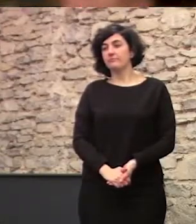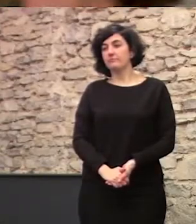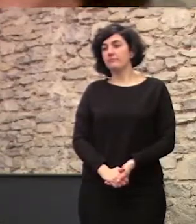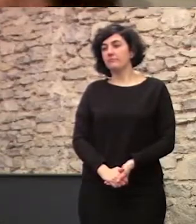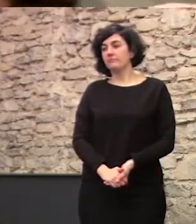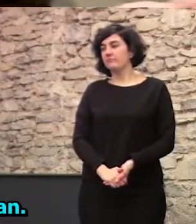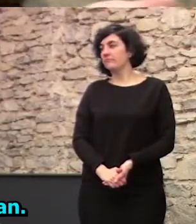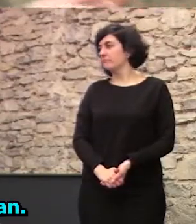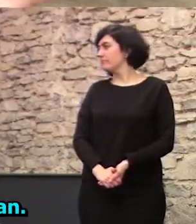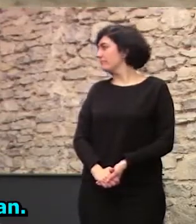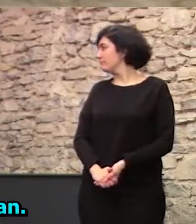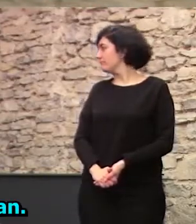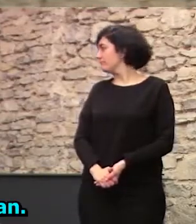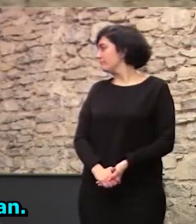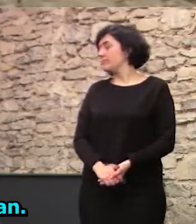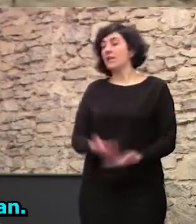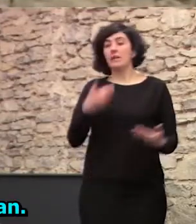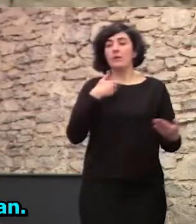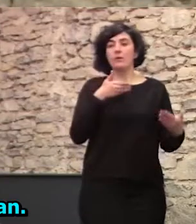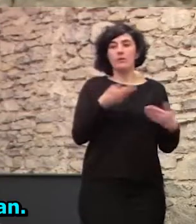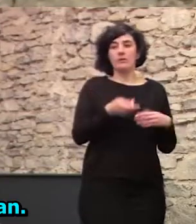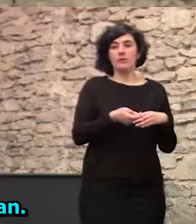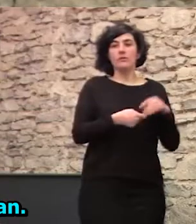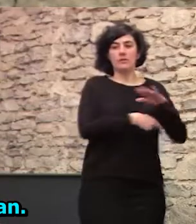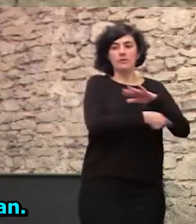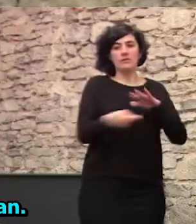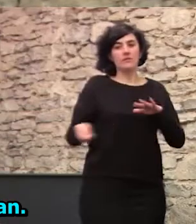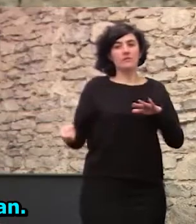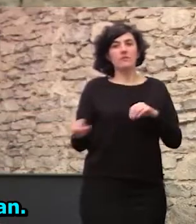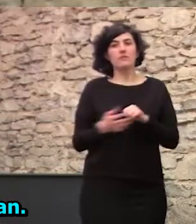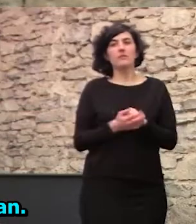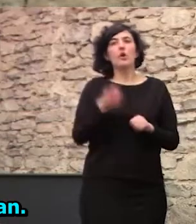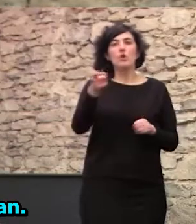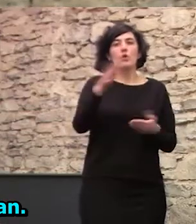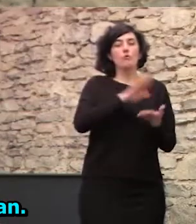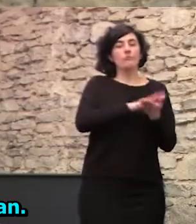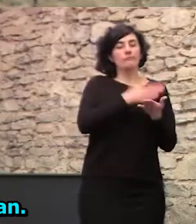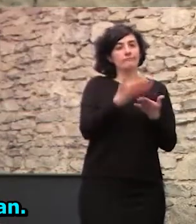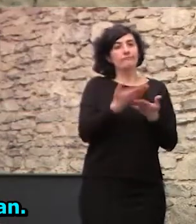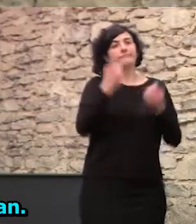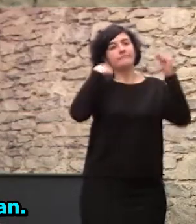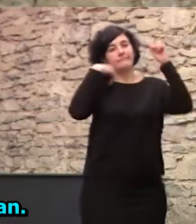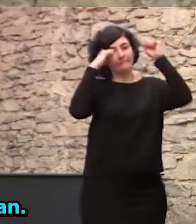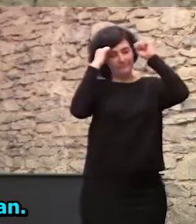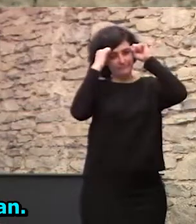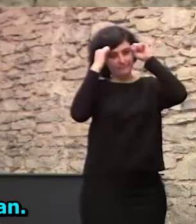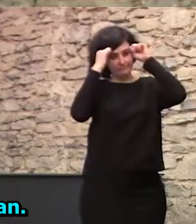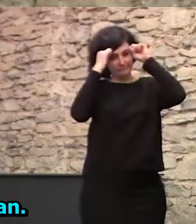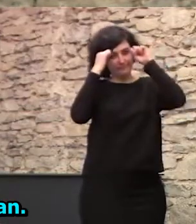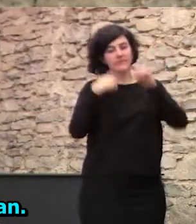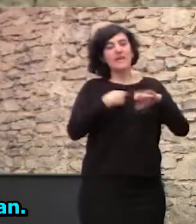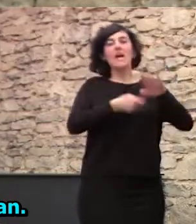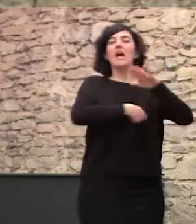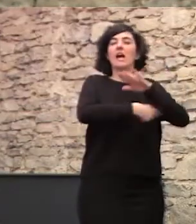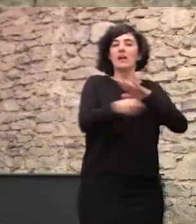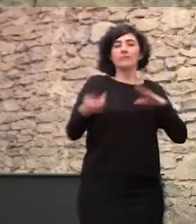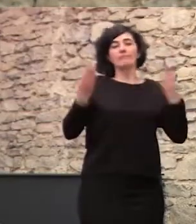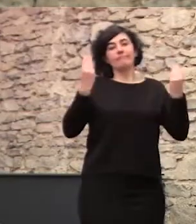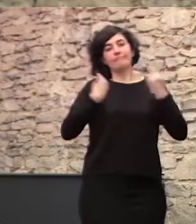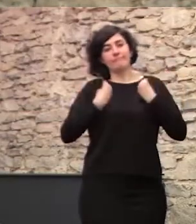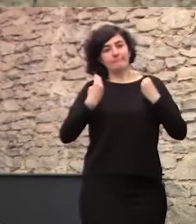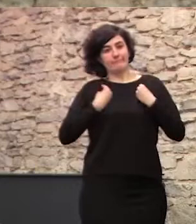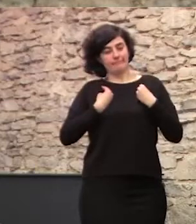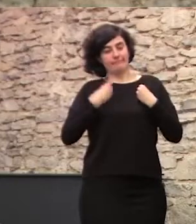garaztitzen gaude. Bai. Itzulpen gintza ikasi zenuen. Bai. Zinean urte batzutan. Bai.